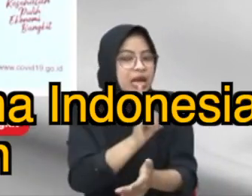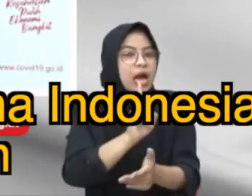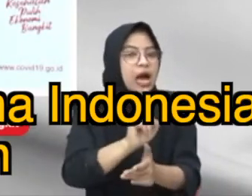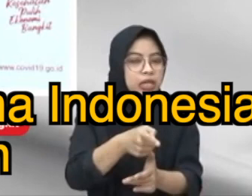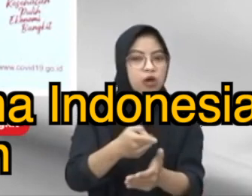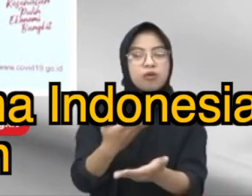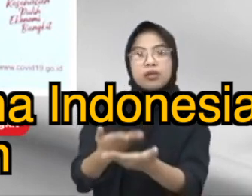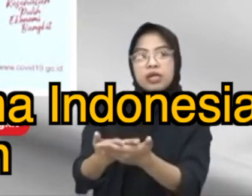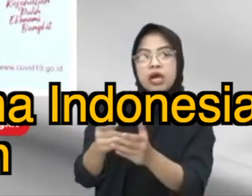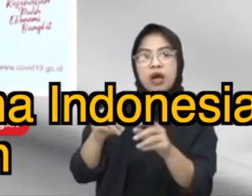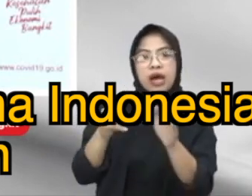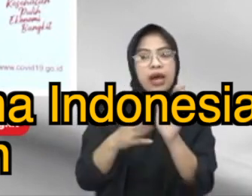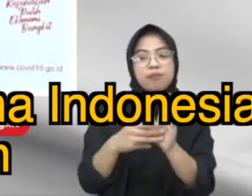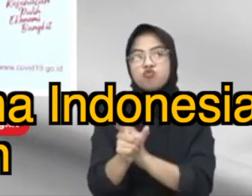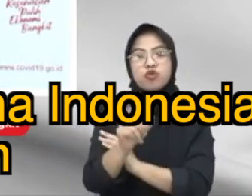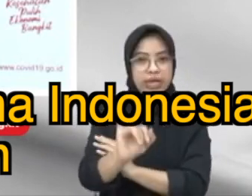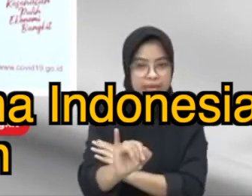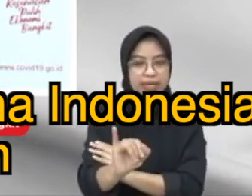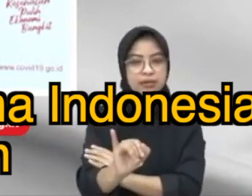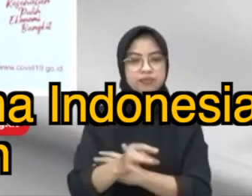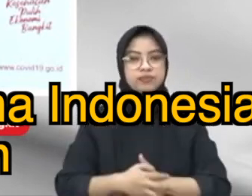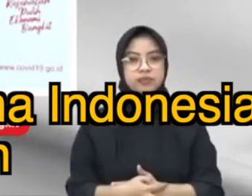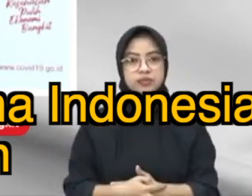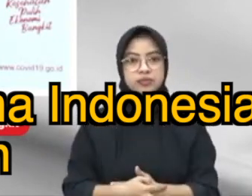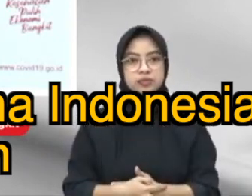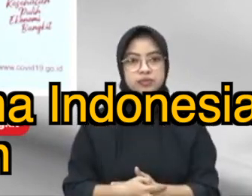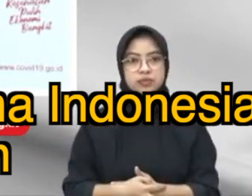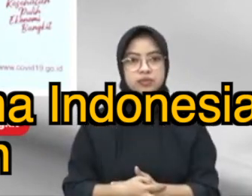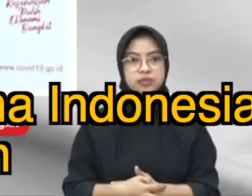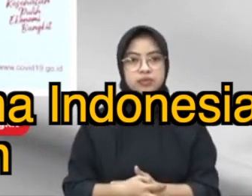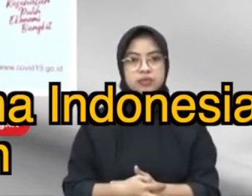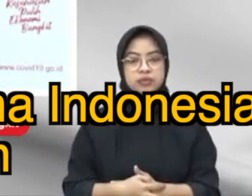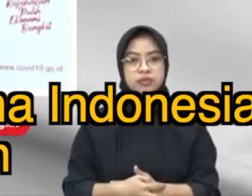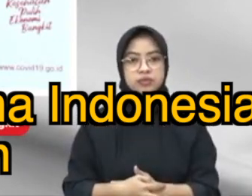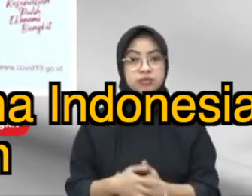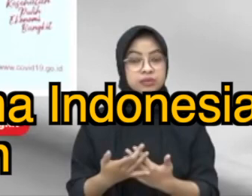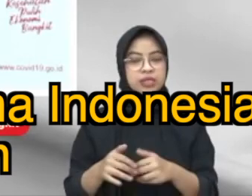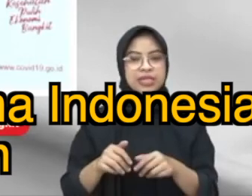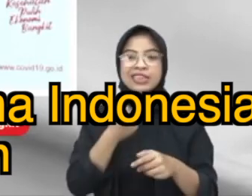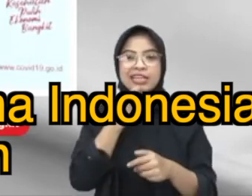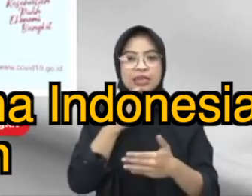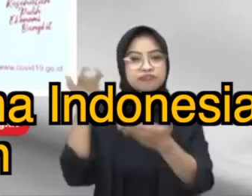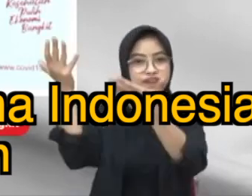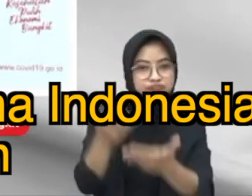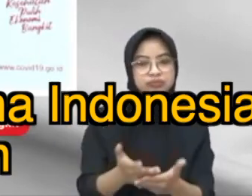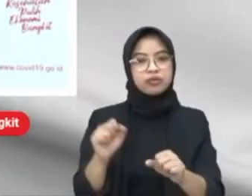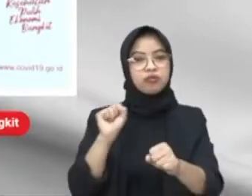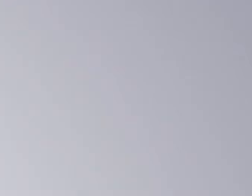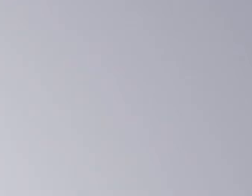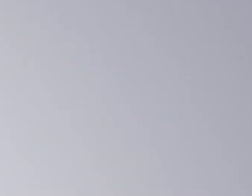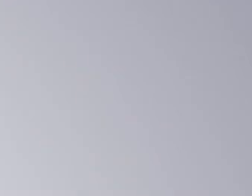rekomendasi dari Majelis Ulama Indonesia serta seiring dengan ketersediaan vaksin.